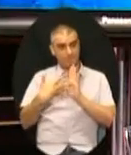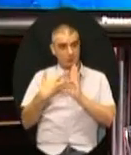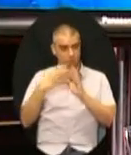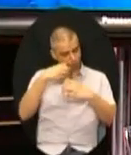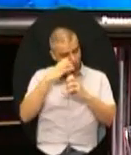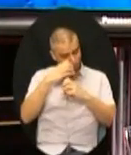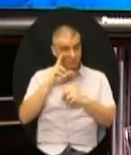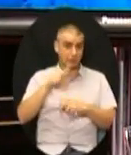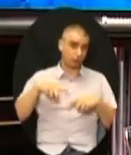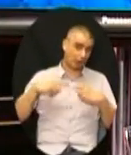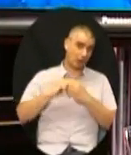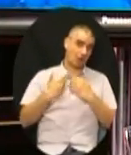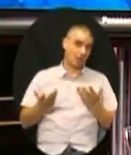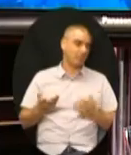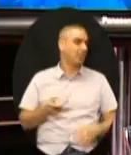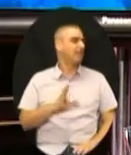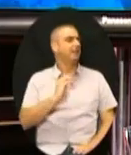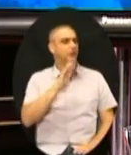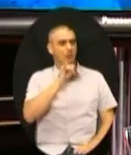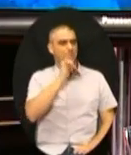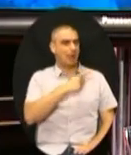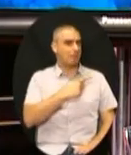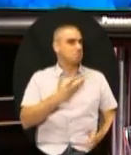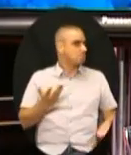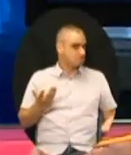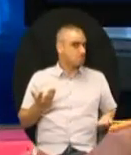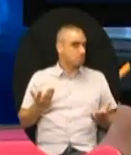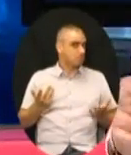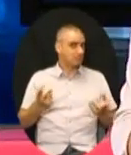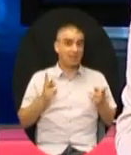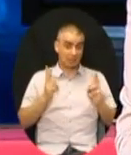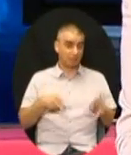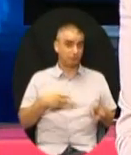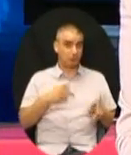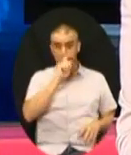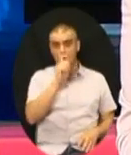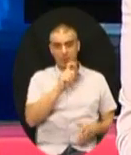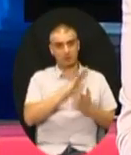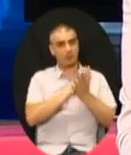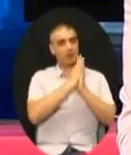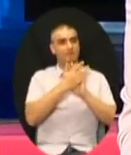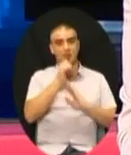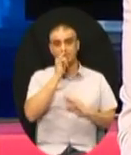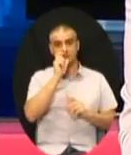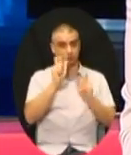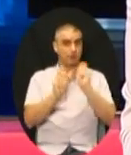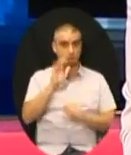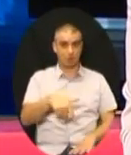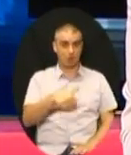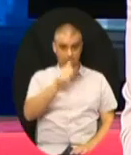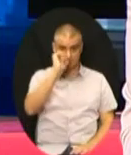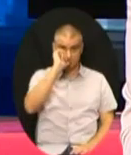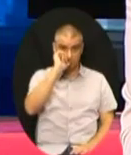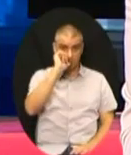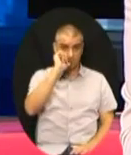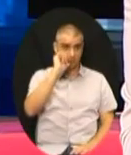לבדוק אם יש בחיים. אם יש מים, אז סביר להניח שאפשר יהיה אולי להפוך אותם למים שבני אדם